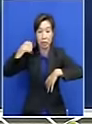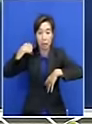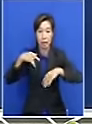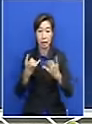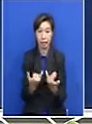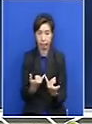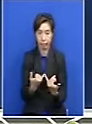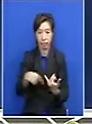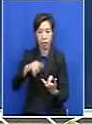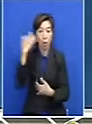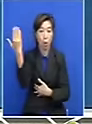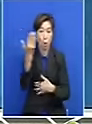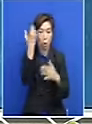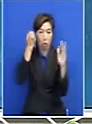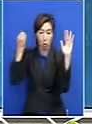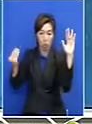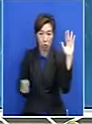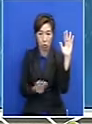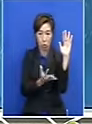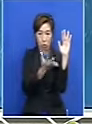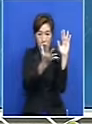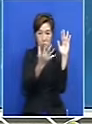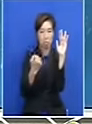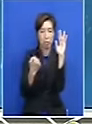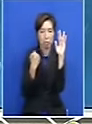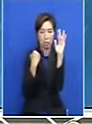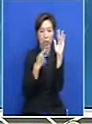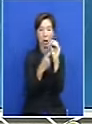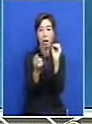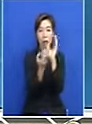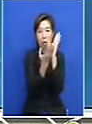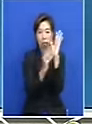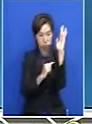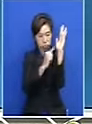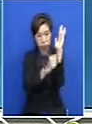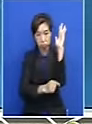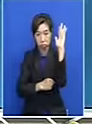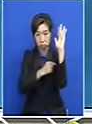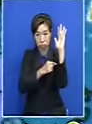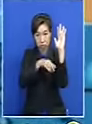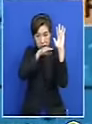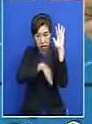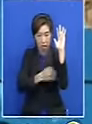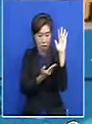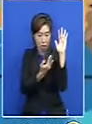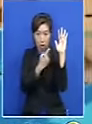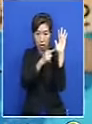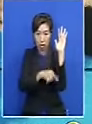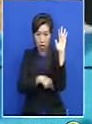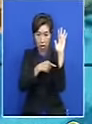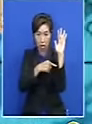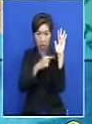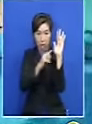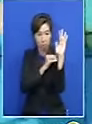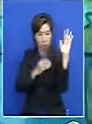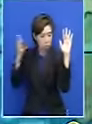เฉพาะณเวลานี้ครับลมมรสุมทางด้านตะวันตกเฉียงใต้มีกำลังแรงครับทำให้บริเวณของพื้นที่ทางด้านภาคใต้ฝั่งอันดามันและบริเวณของ